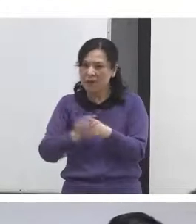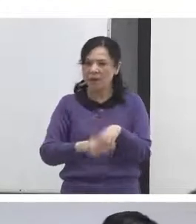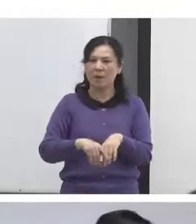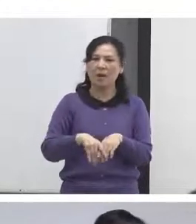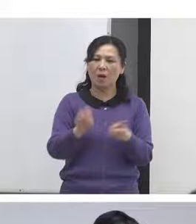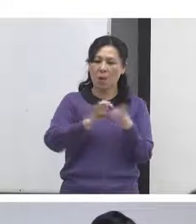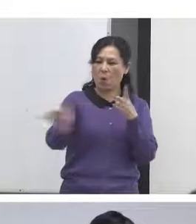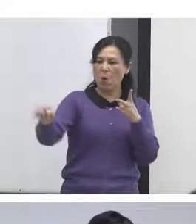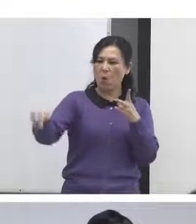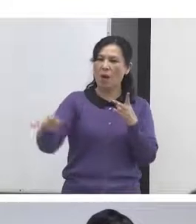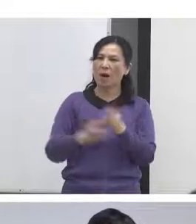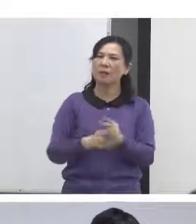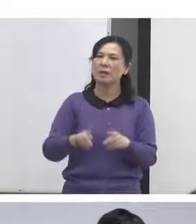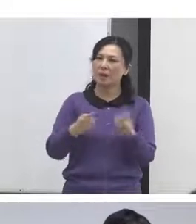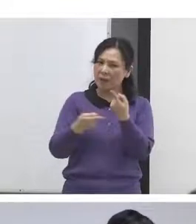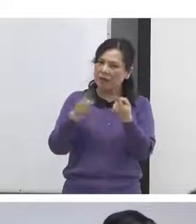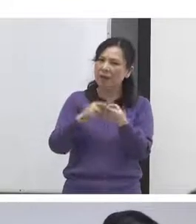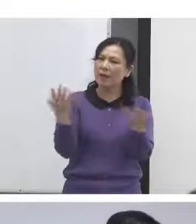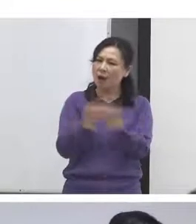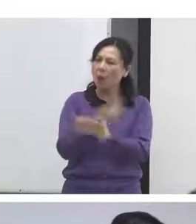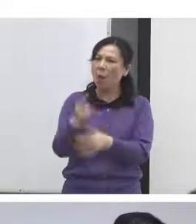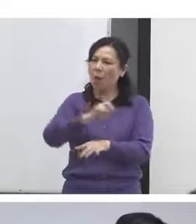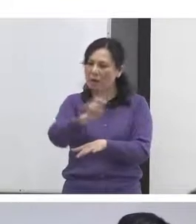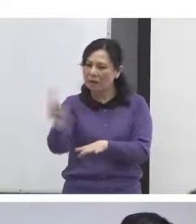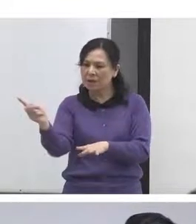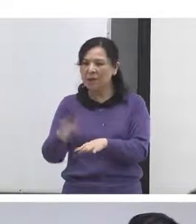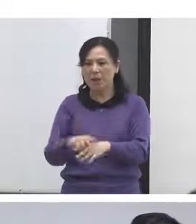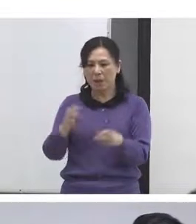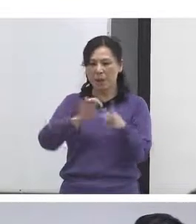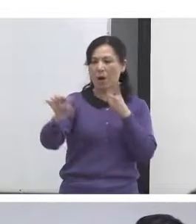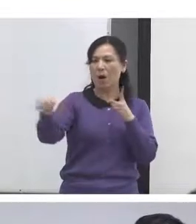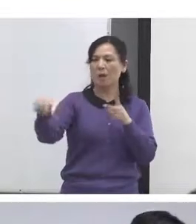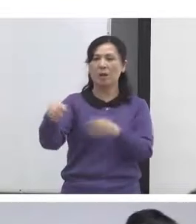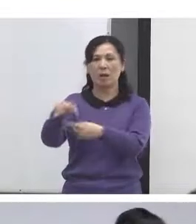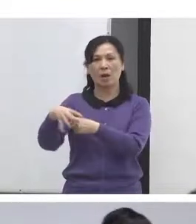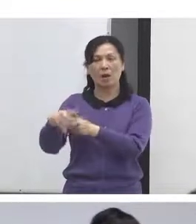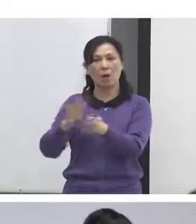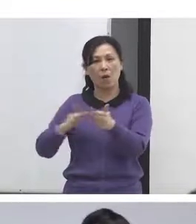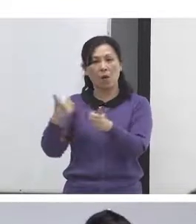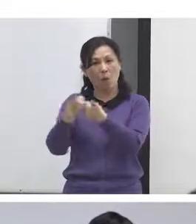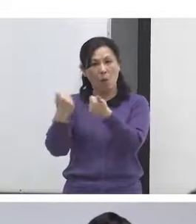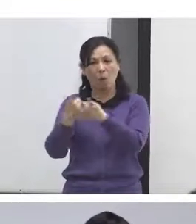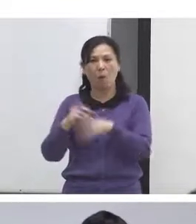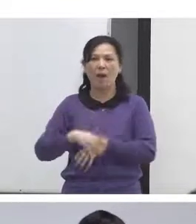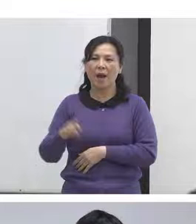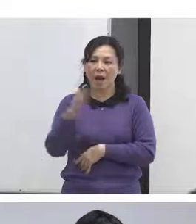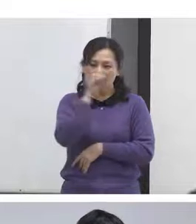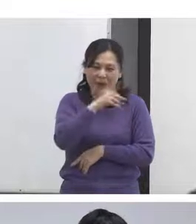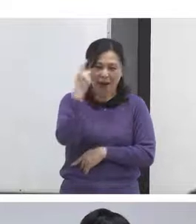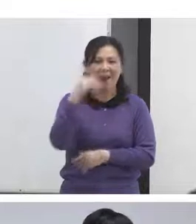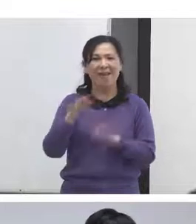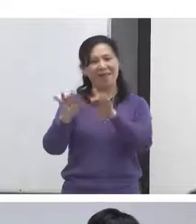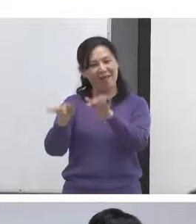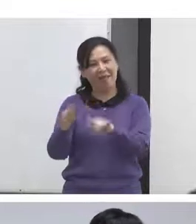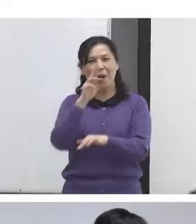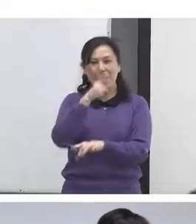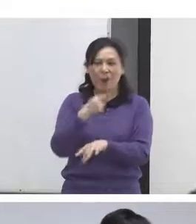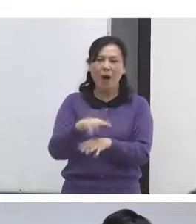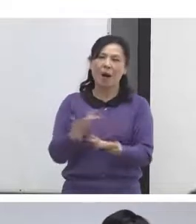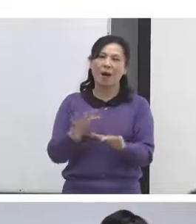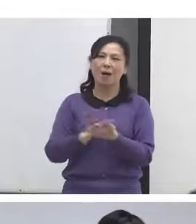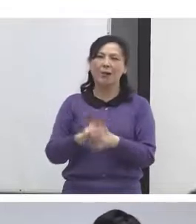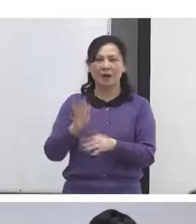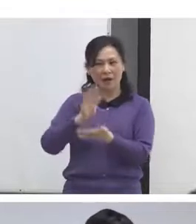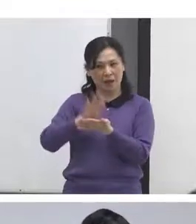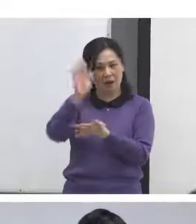说应该要换成什么样子，我寄给农委会。那农委会那时候回应就是说不好意思，这因为是登打错误造成的。那我说他们说可能会在